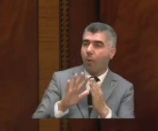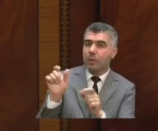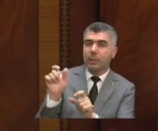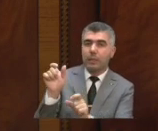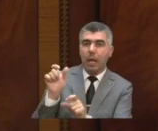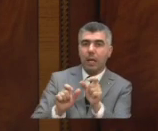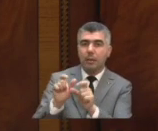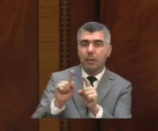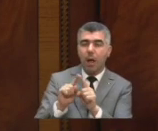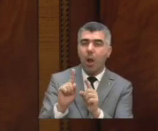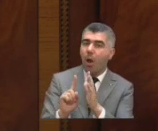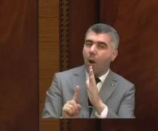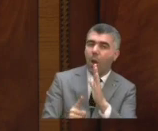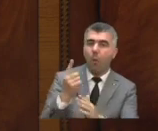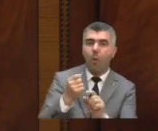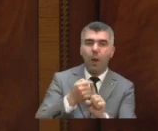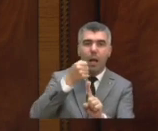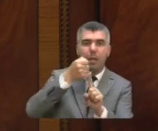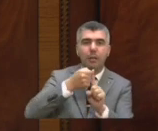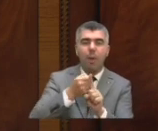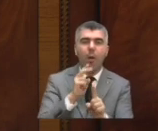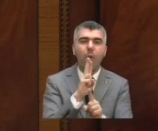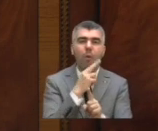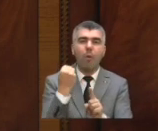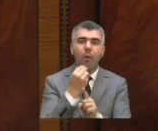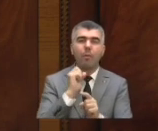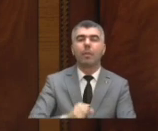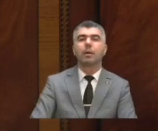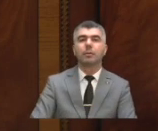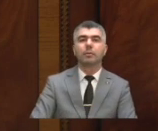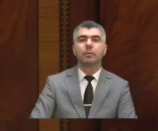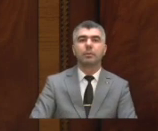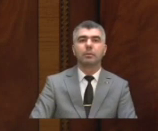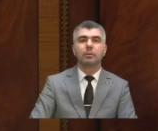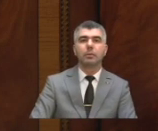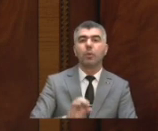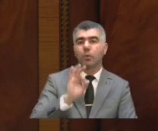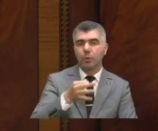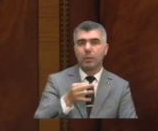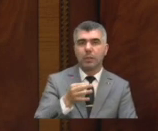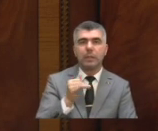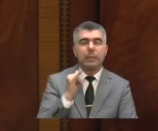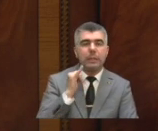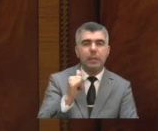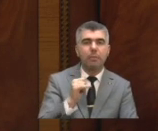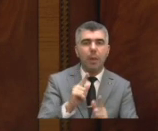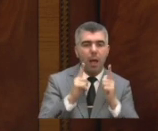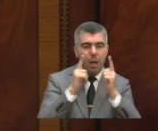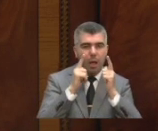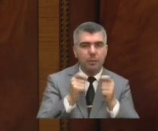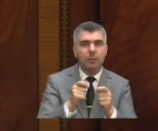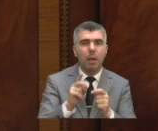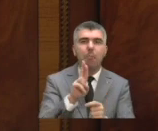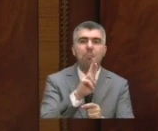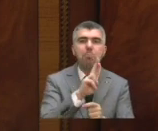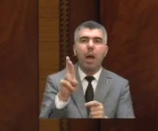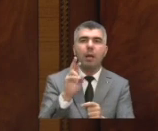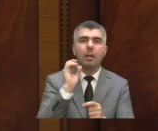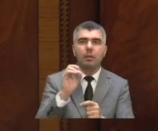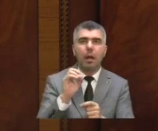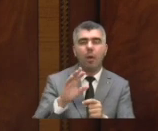احد اولويات عمل الحكومه التي تلتزم وفقا للرؤيه الملكيه الساميه